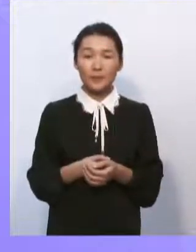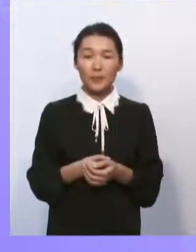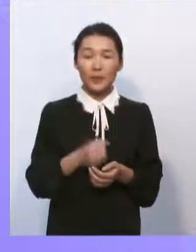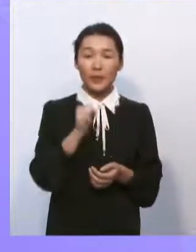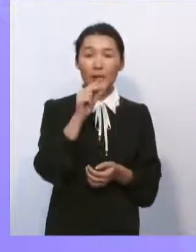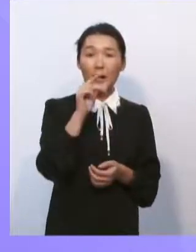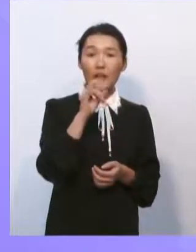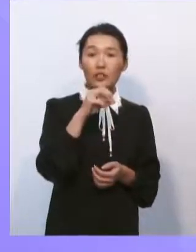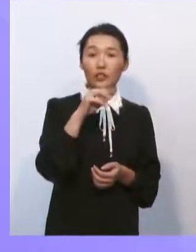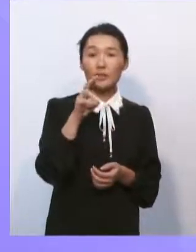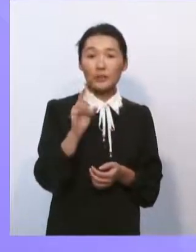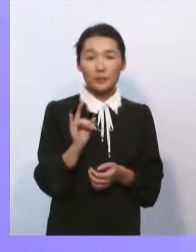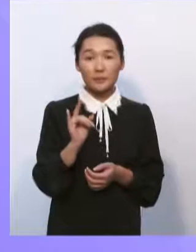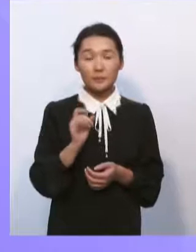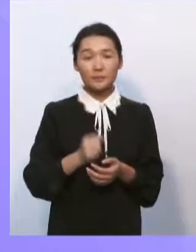Ачыткы.